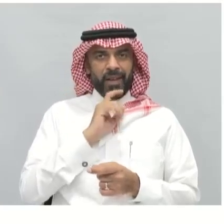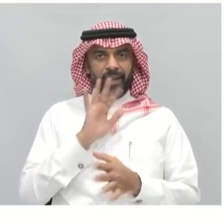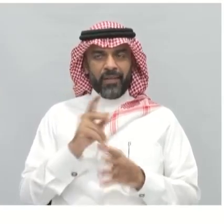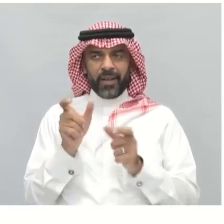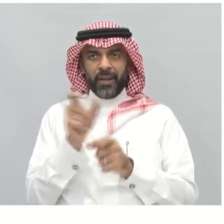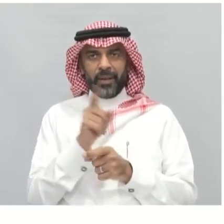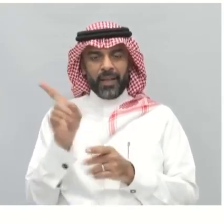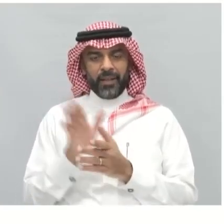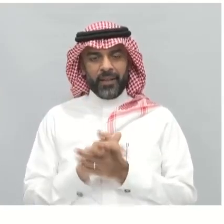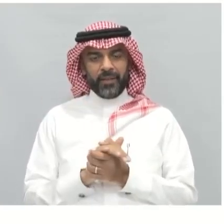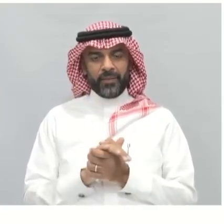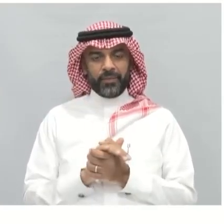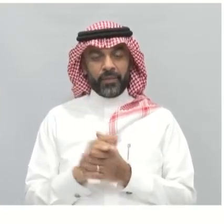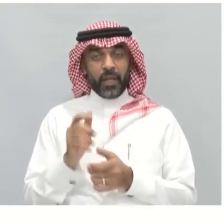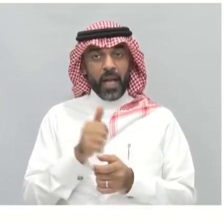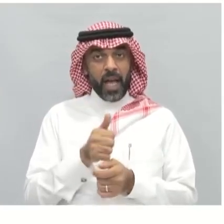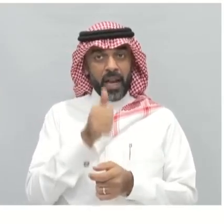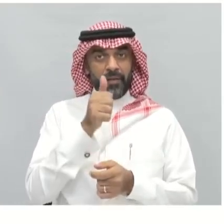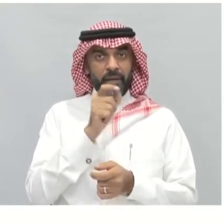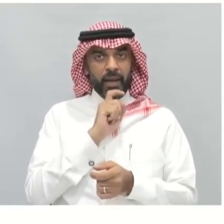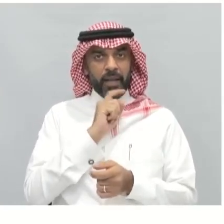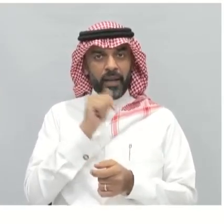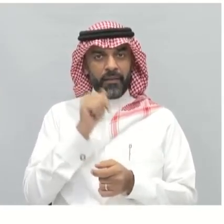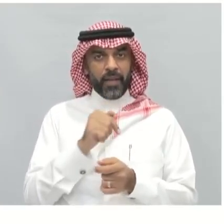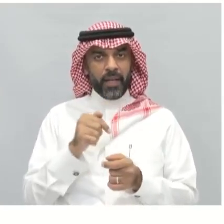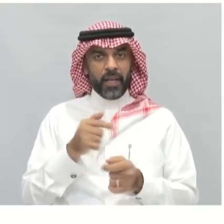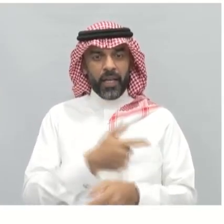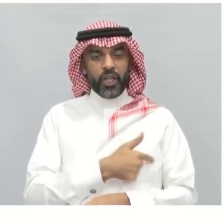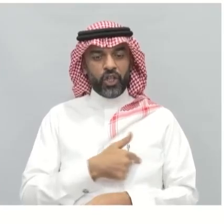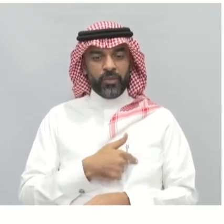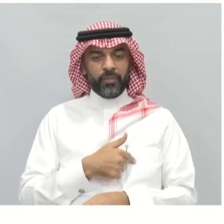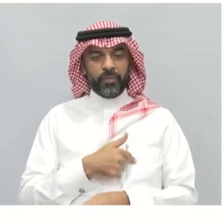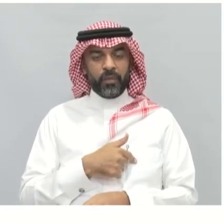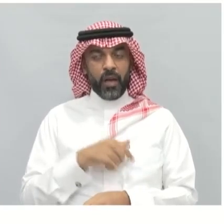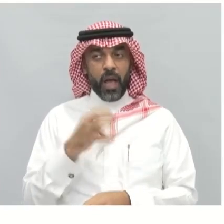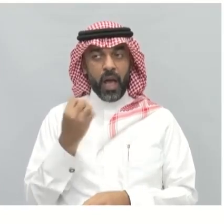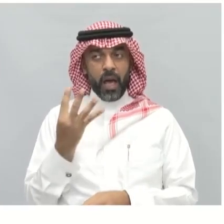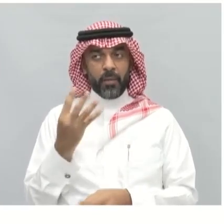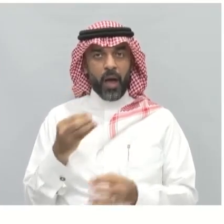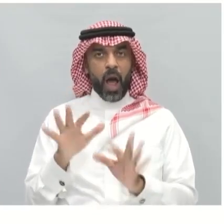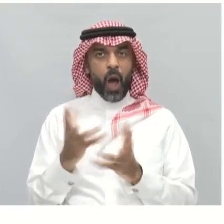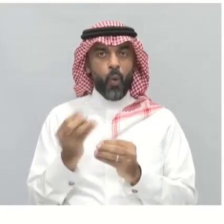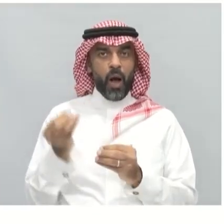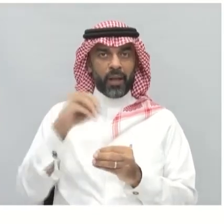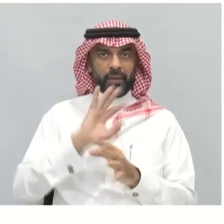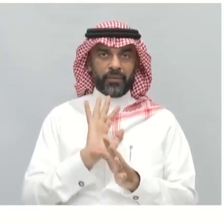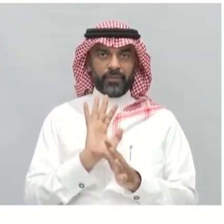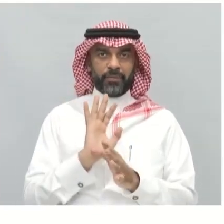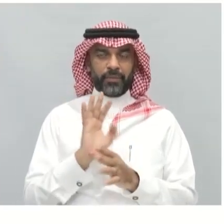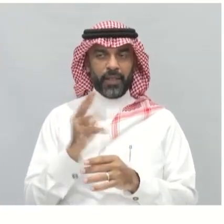الاتيه قلنا اذا كانت الالف اللينه في الاسم رابعه او اكثر تكتب على صوره ياء غير